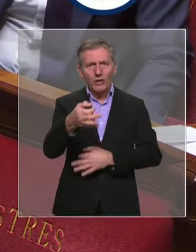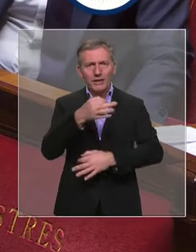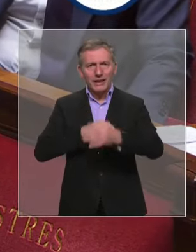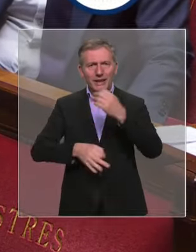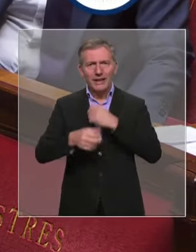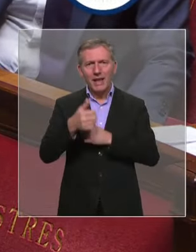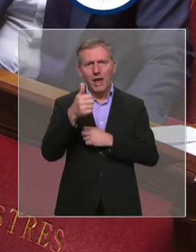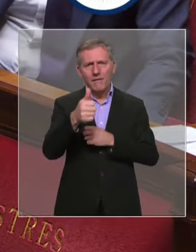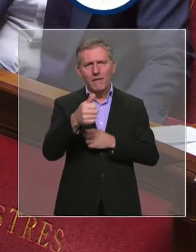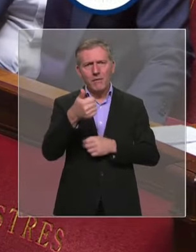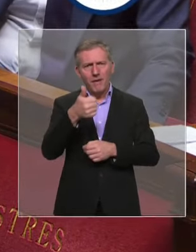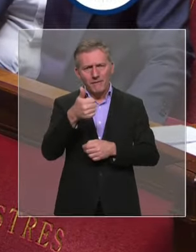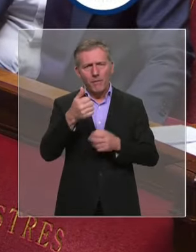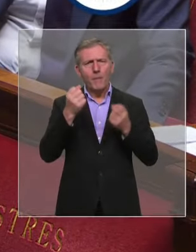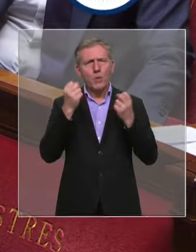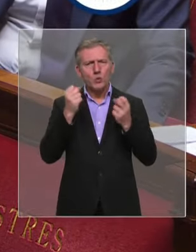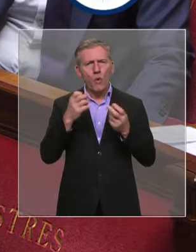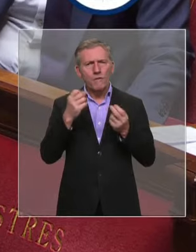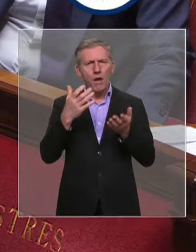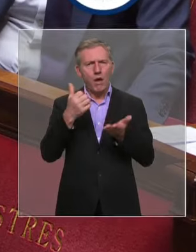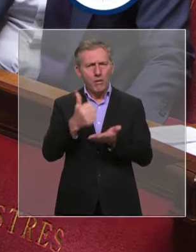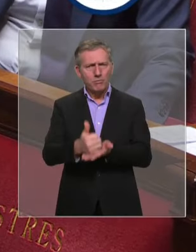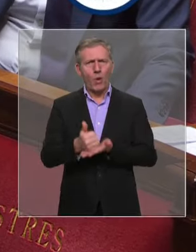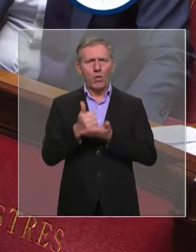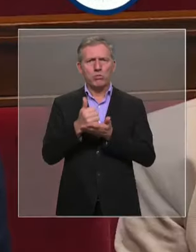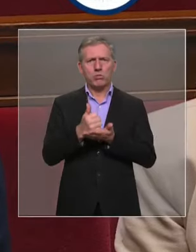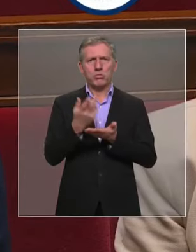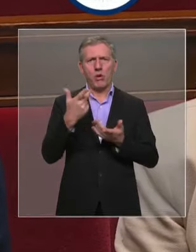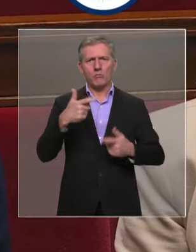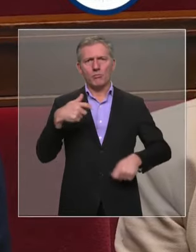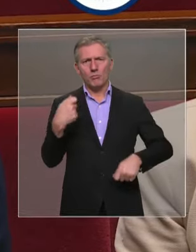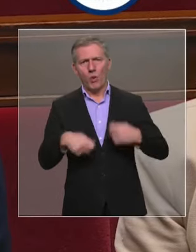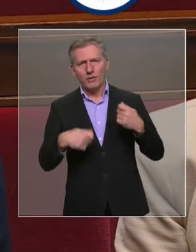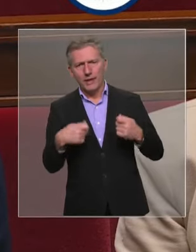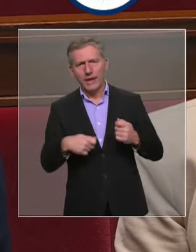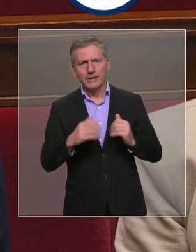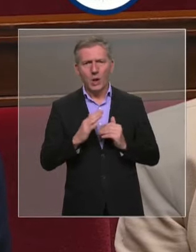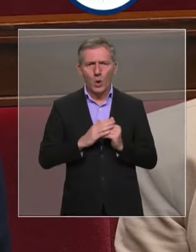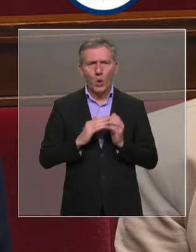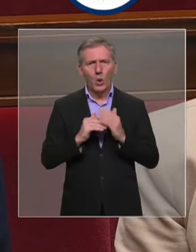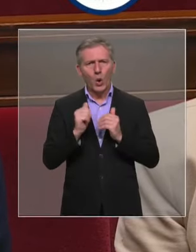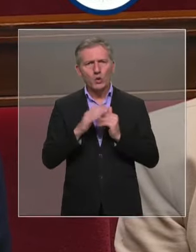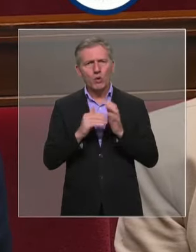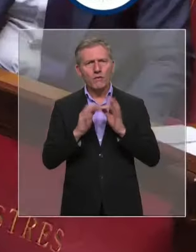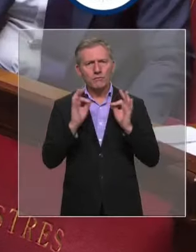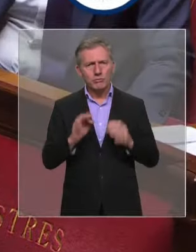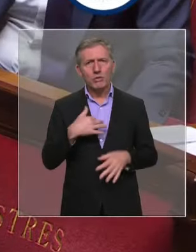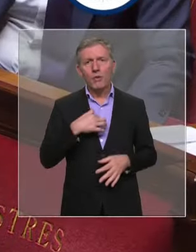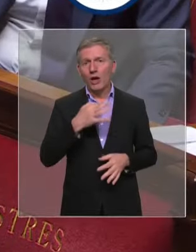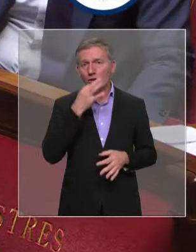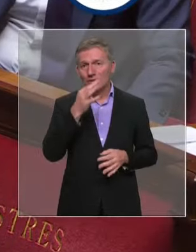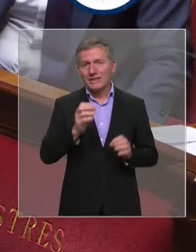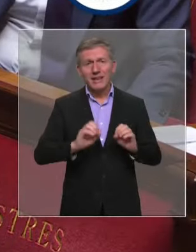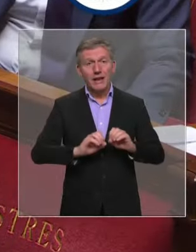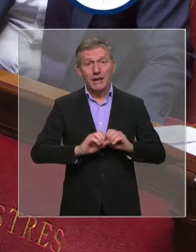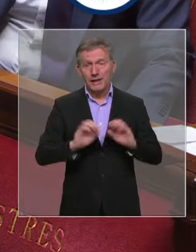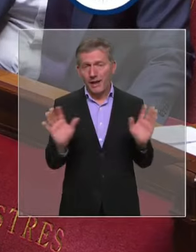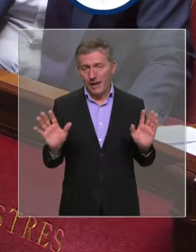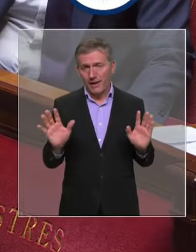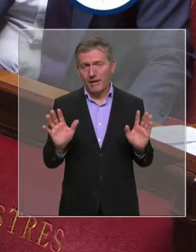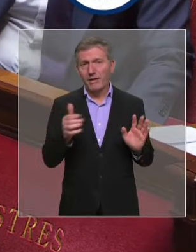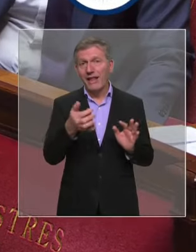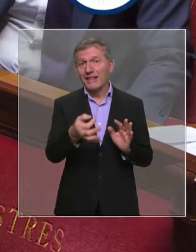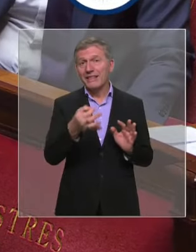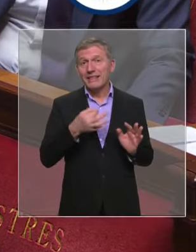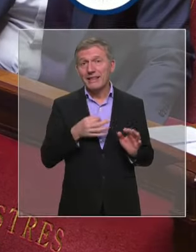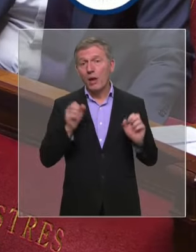savons que vous portez souvent la voix à la fois d'une modération et d'un caractère constructif. Et je vous le dis de manière très claire, dites-nous